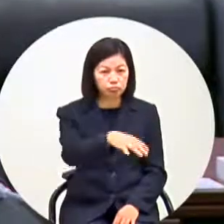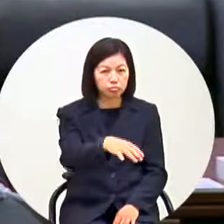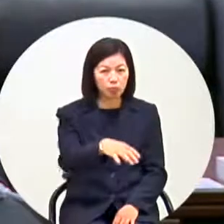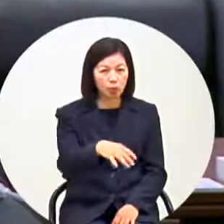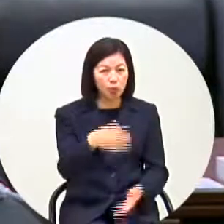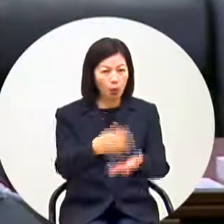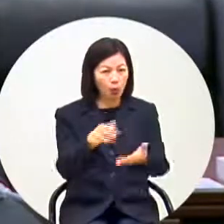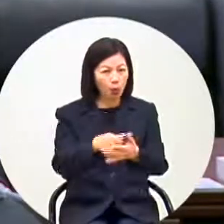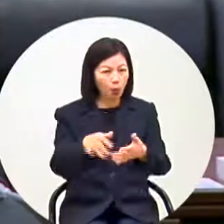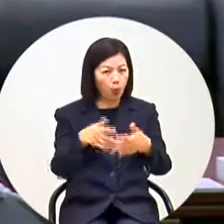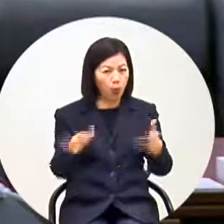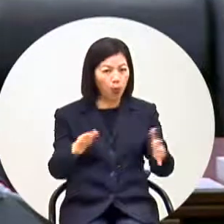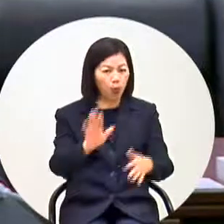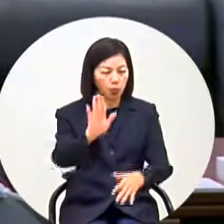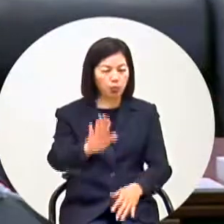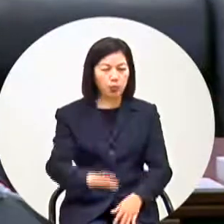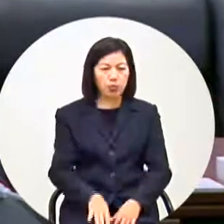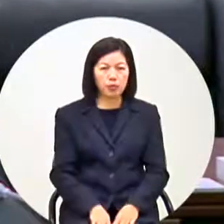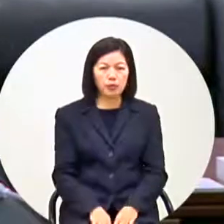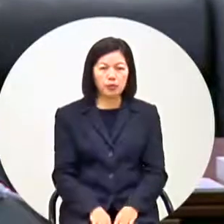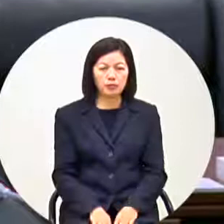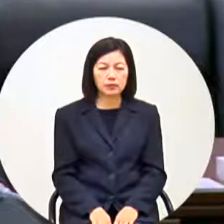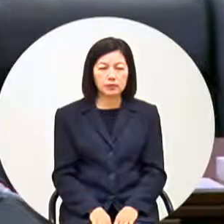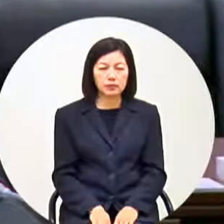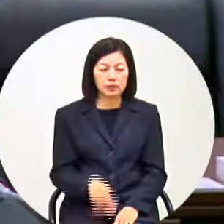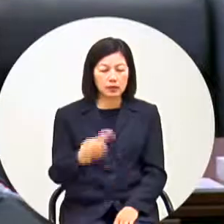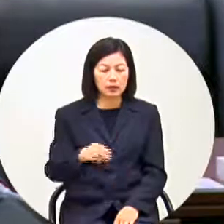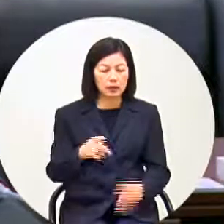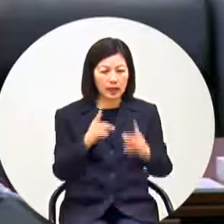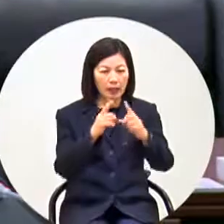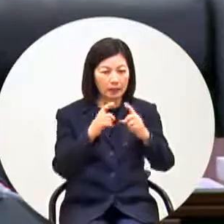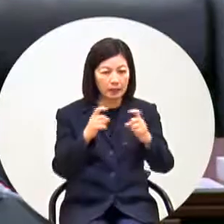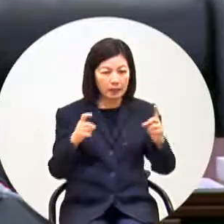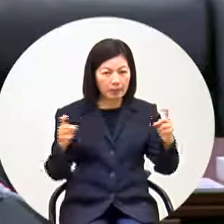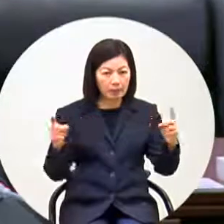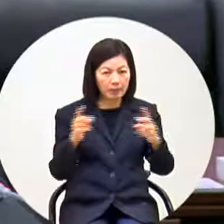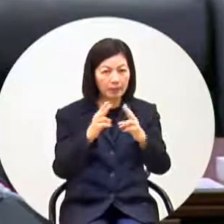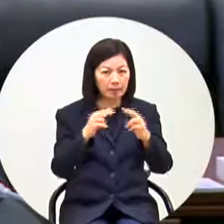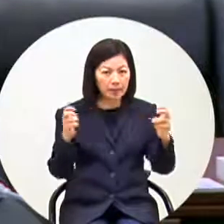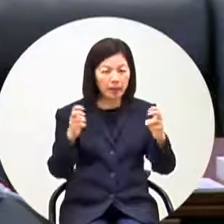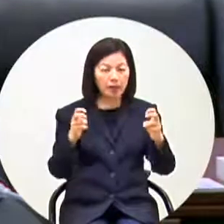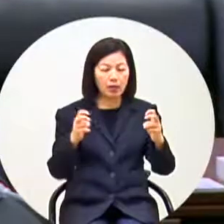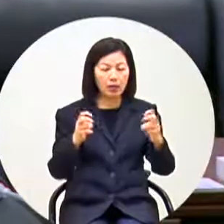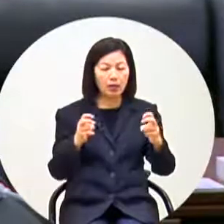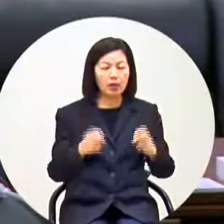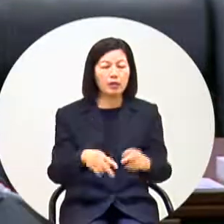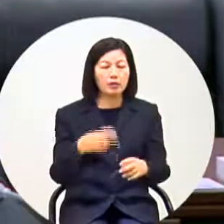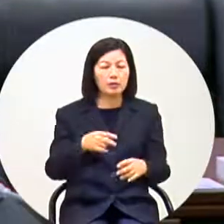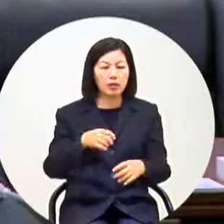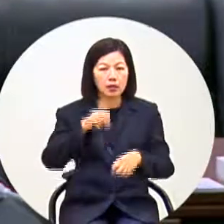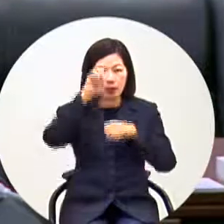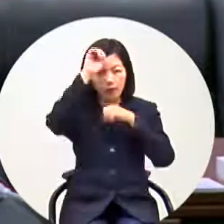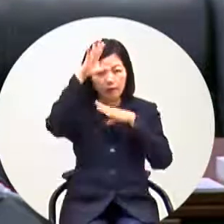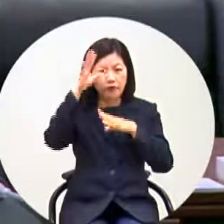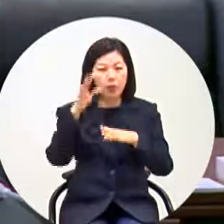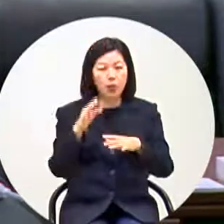还有我们的庙宇，还是我们的凤仪书院哦。那还有